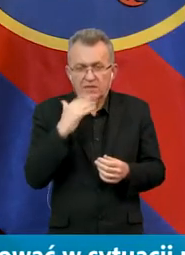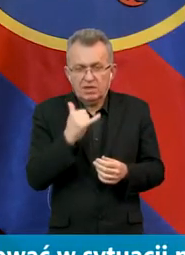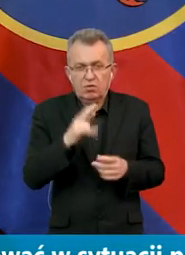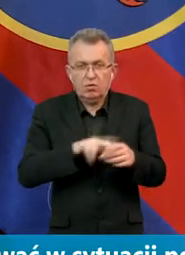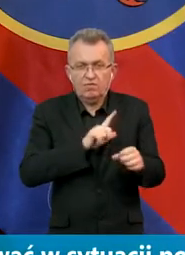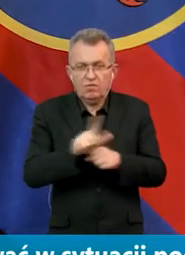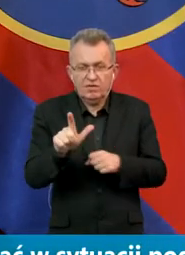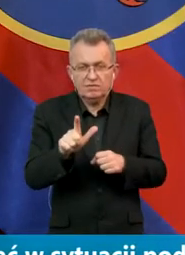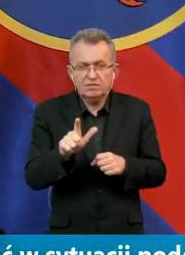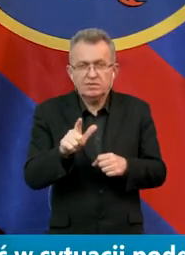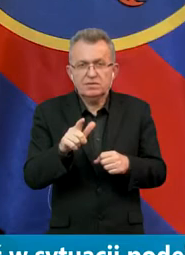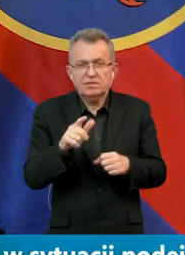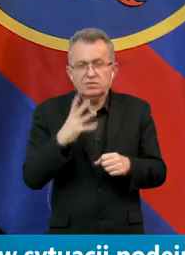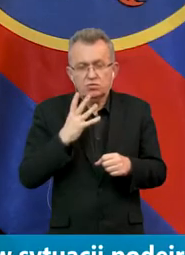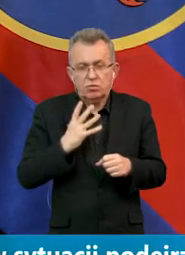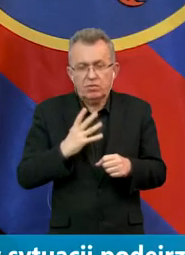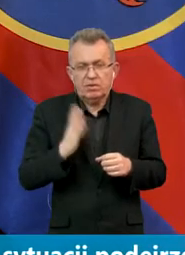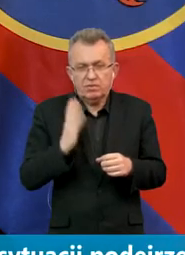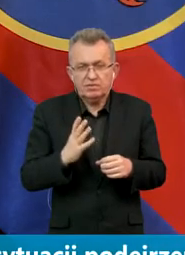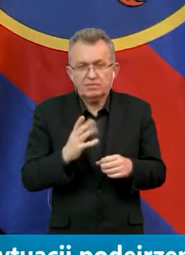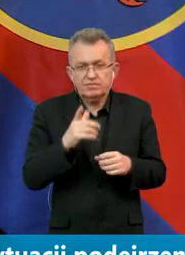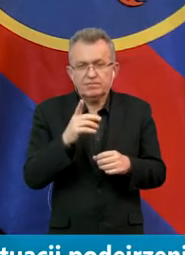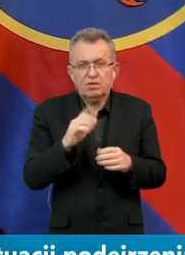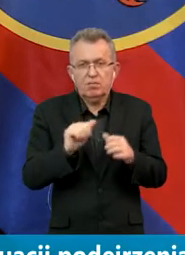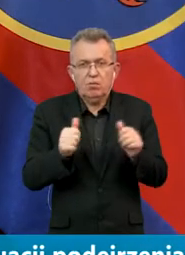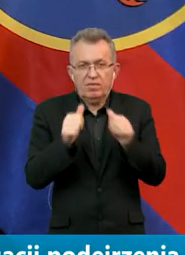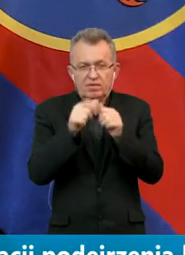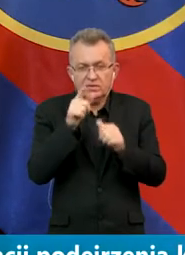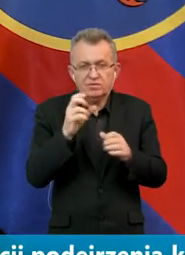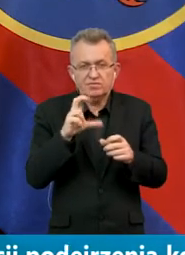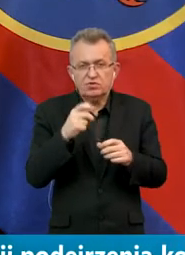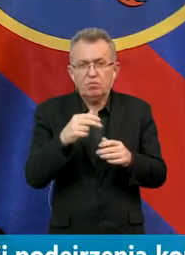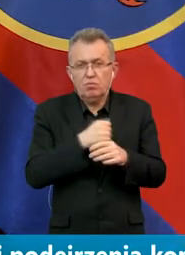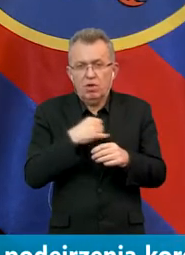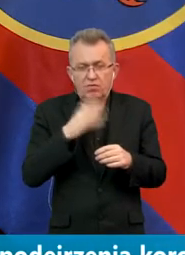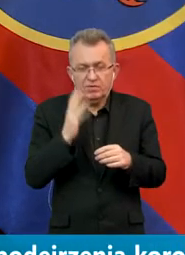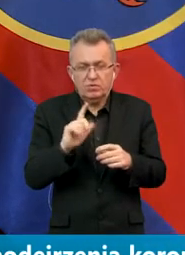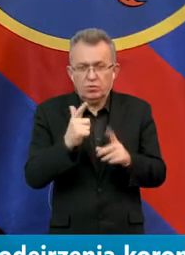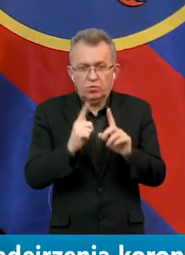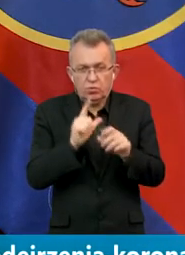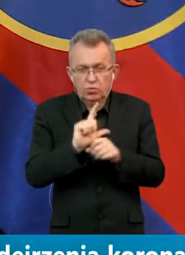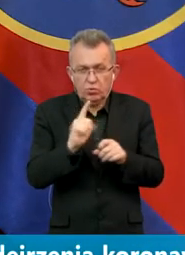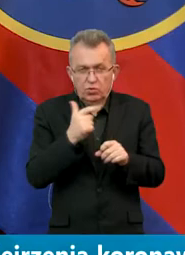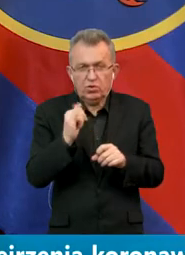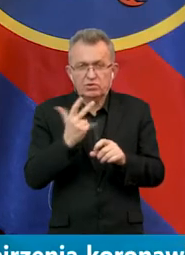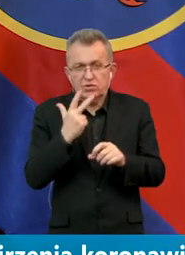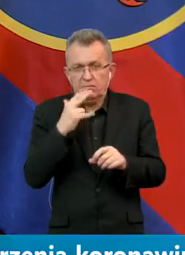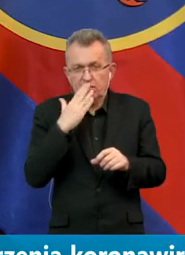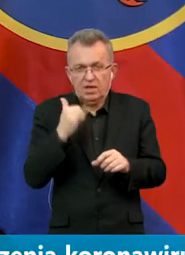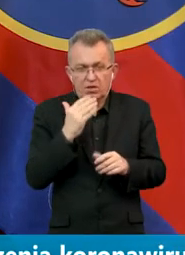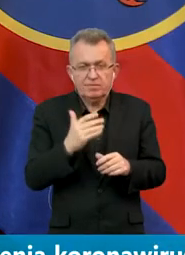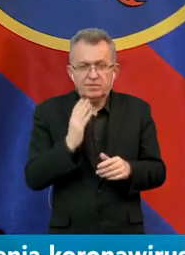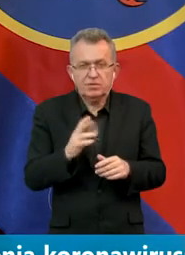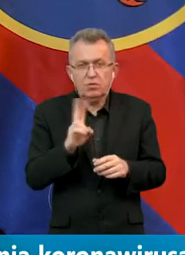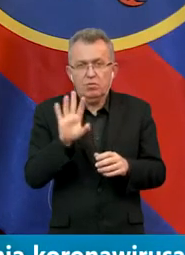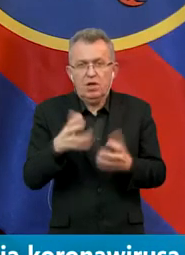oczywiście skromne uroczystości pod pomnikiem Czynu Polaków. O 12 i 2 i 3 maja.